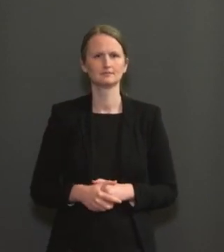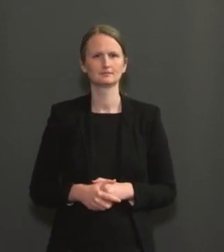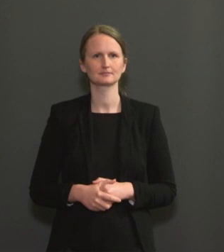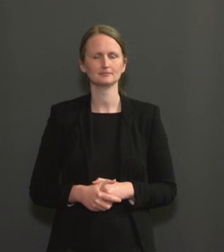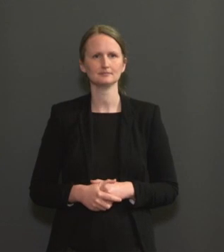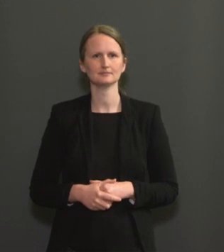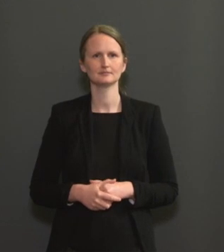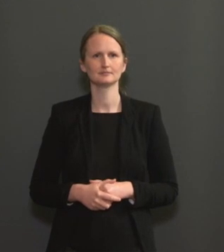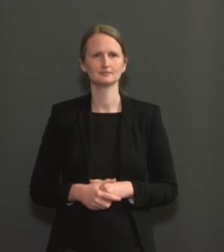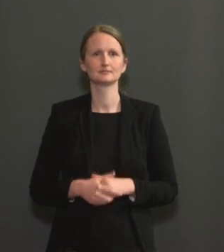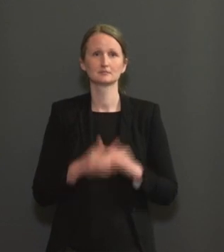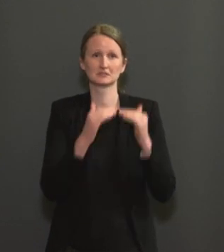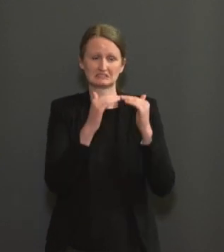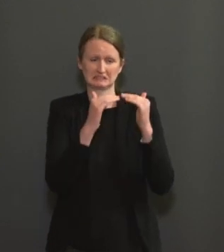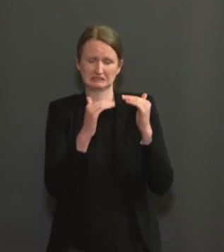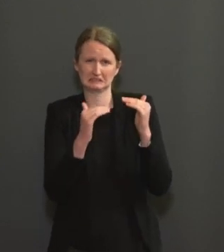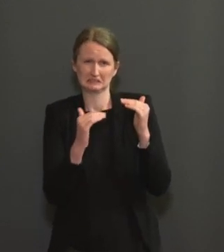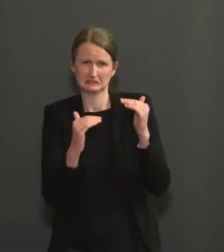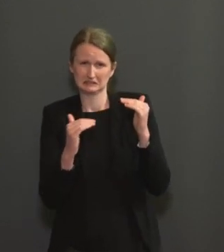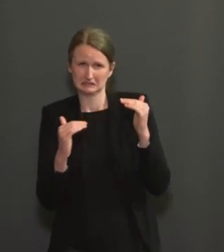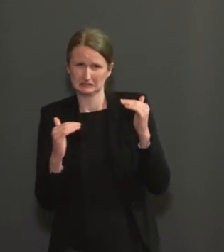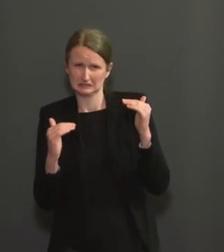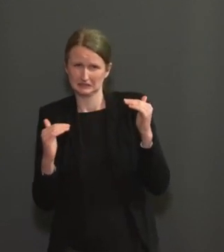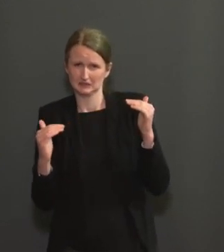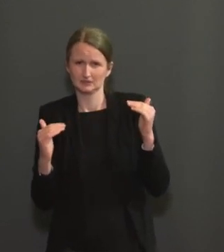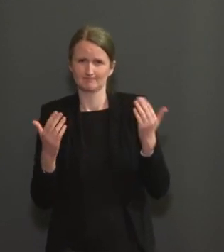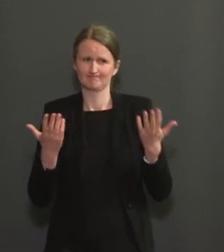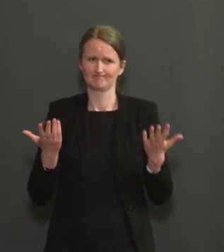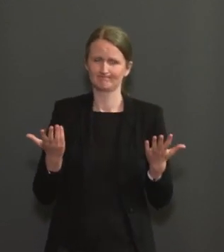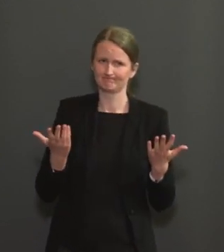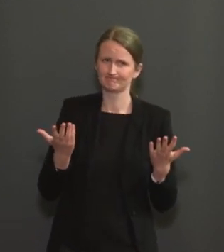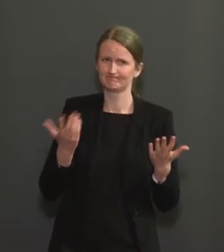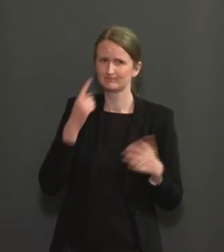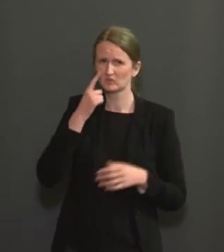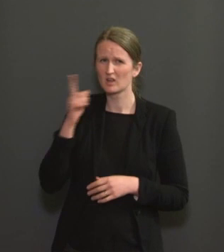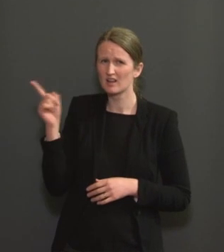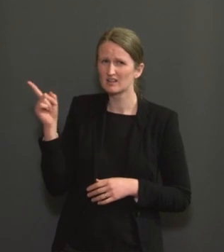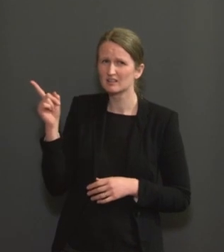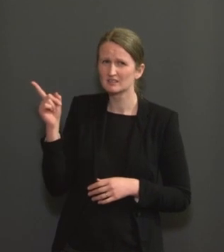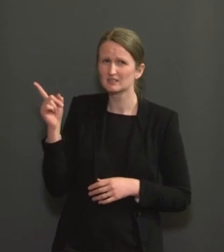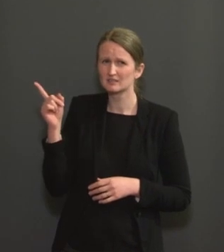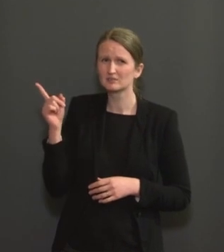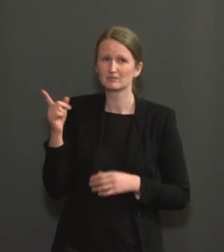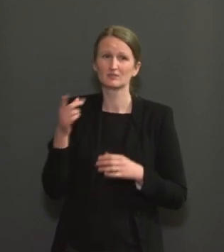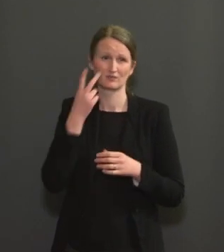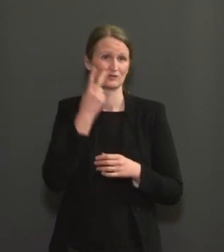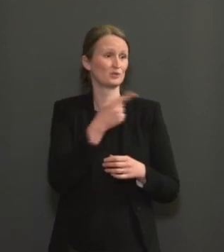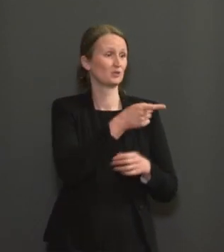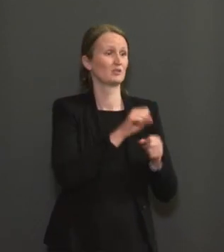Cette stagnation, elle est présente, comme vous le voyez, dans la plupart des indicateurs dont on vous parle à chaque conférence de